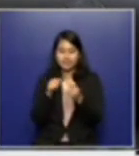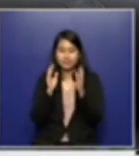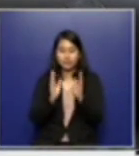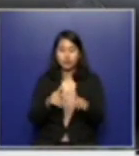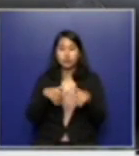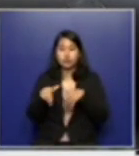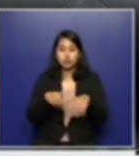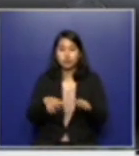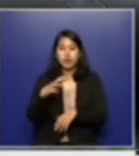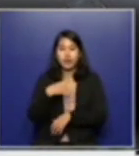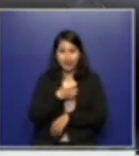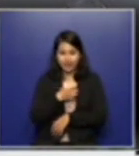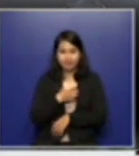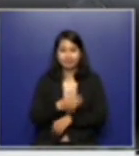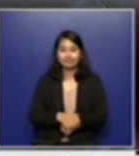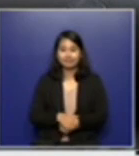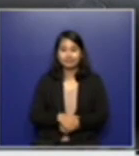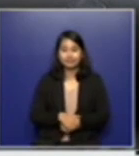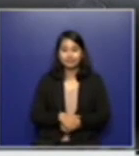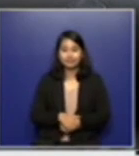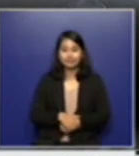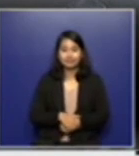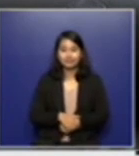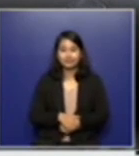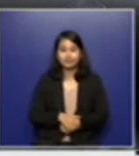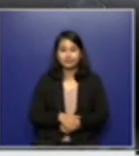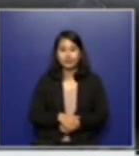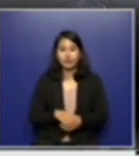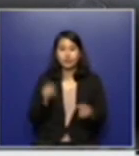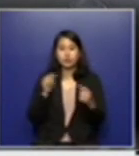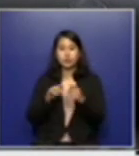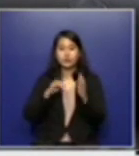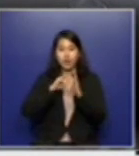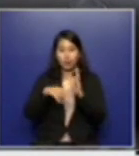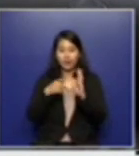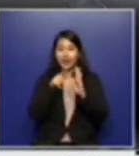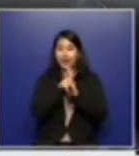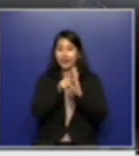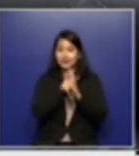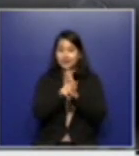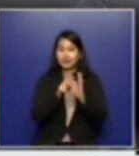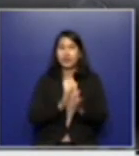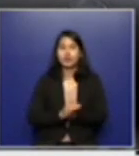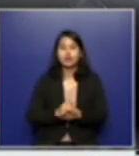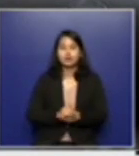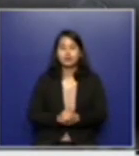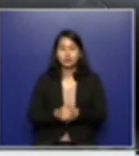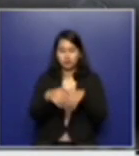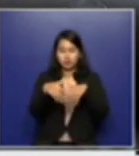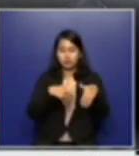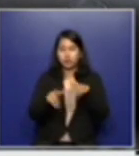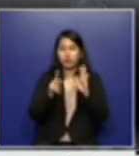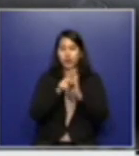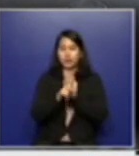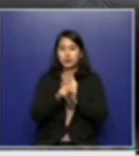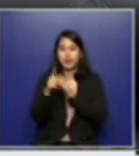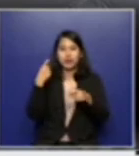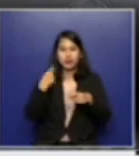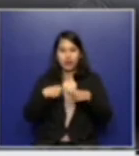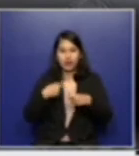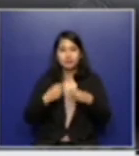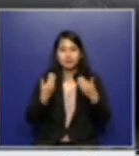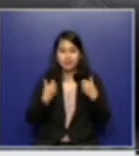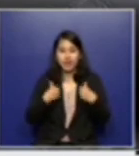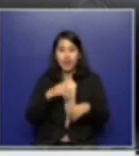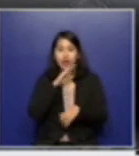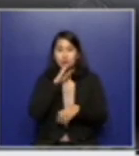เร่งด่วนของพี่น้องประชาชนโดยเฉพาะที่จังหวัดกาฬสินธุ์พี่น้องครับลำบากมากทางกรมทางหลวง